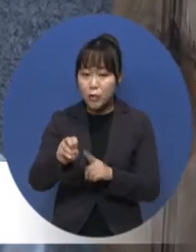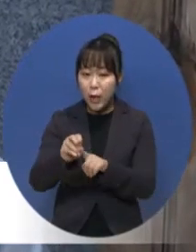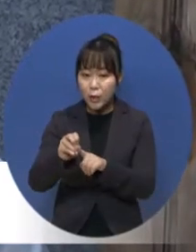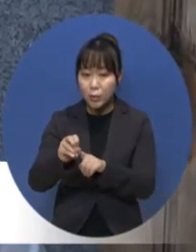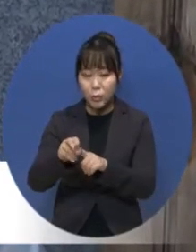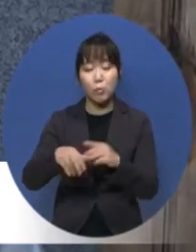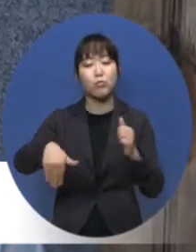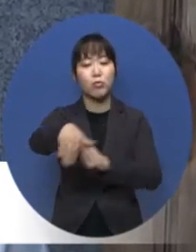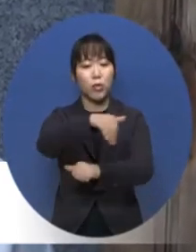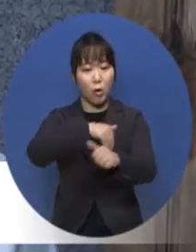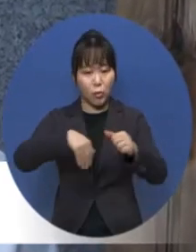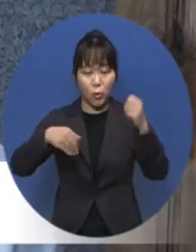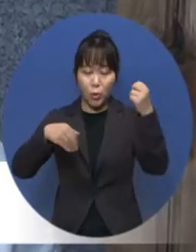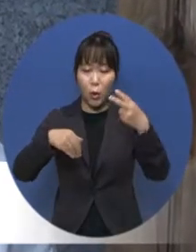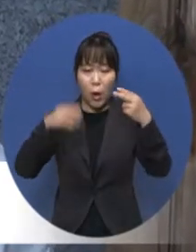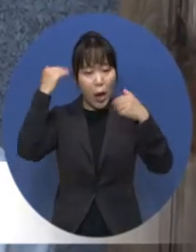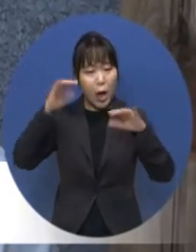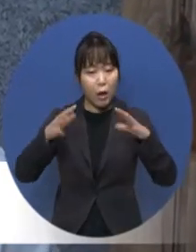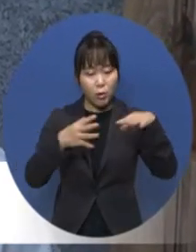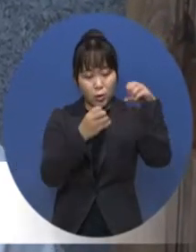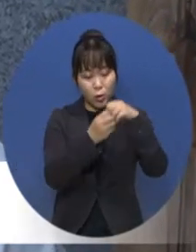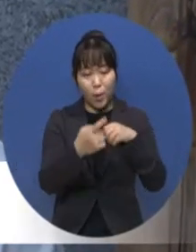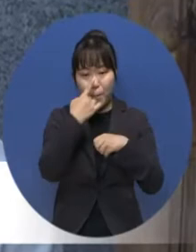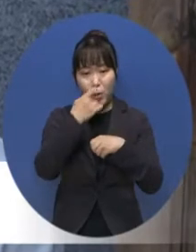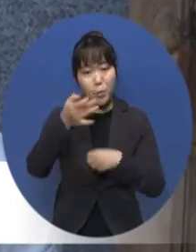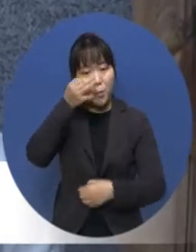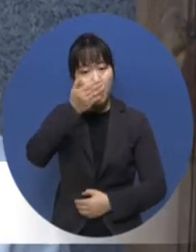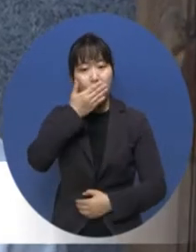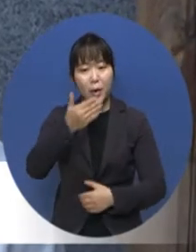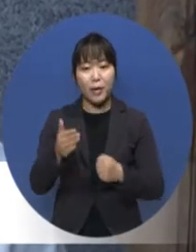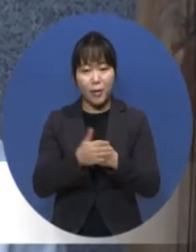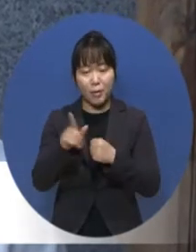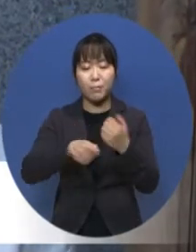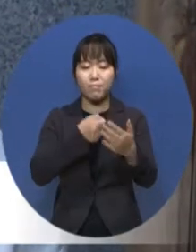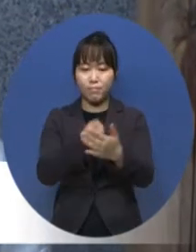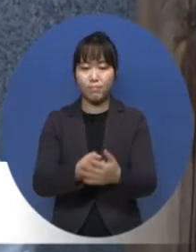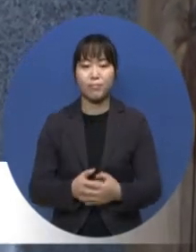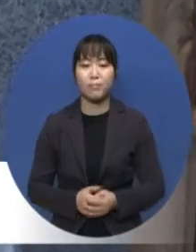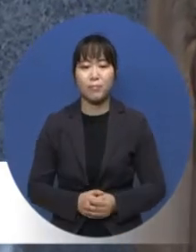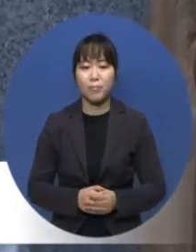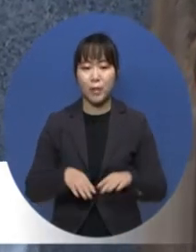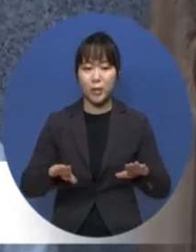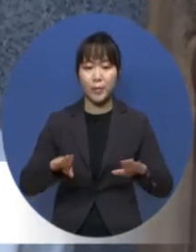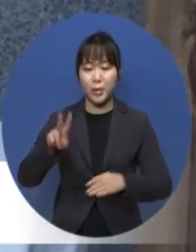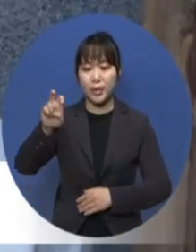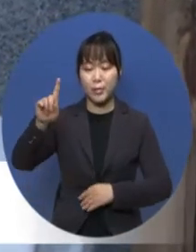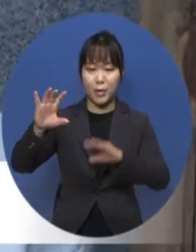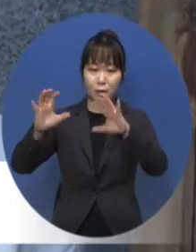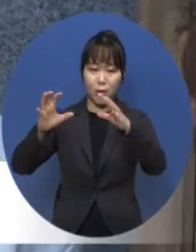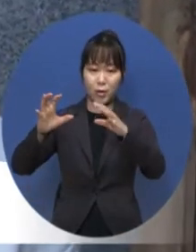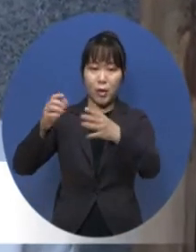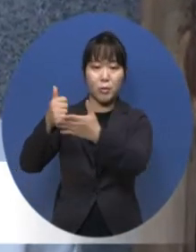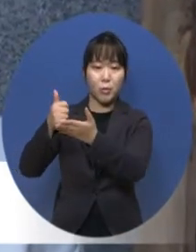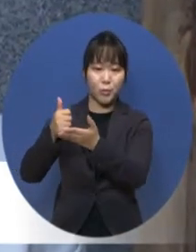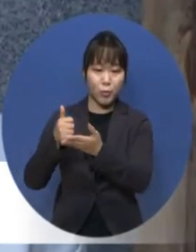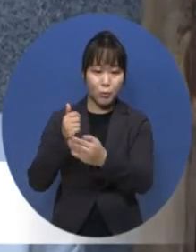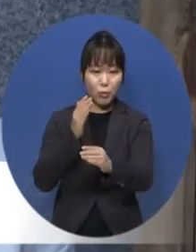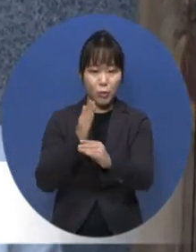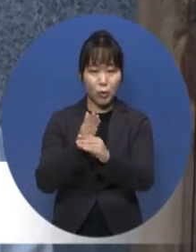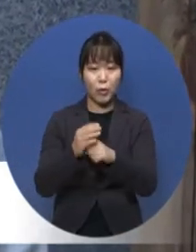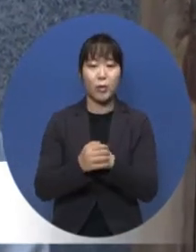대표적으로 풍경과 한국의 전통적인 모습도 보여줄 수 있어서 고려궁 형태가 됐습니다. 지금 21개국 손님들 와